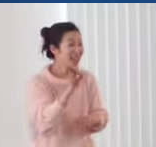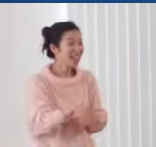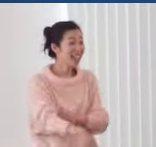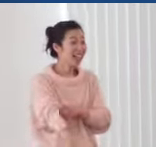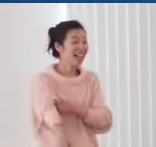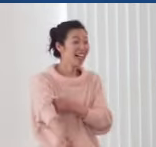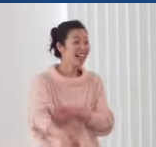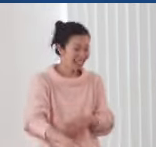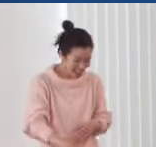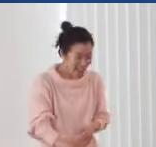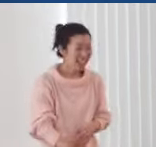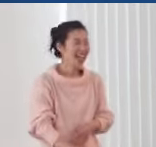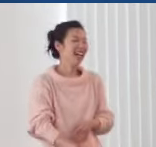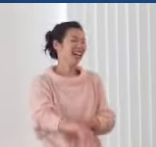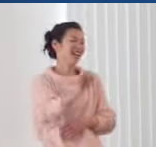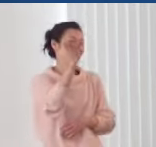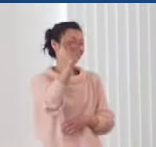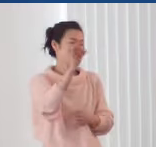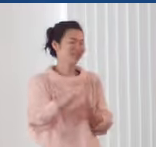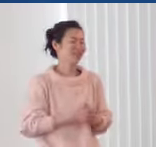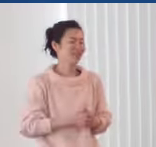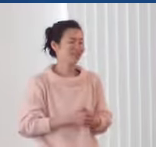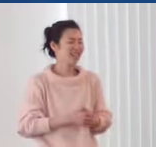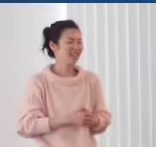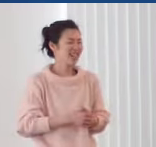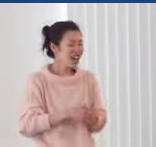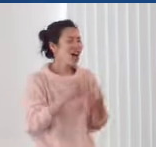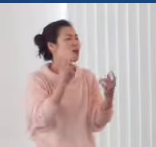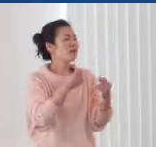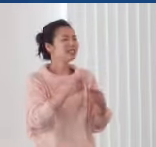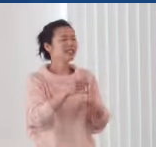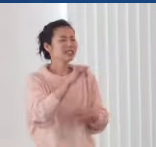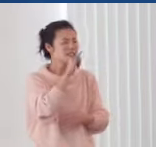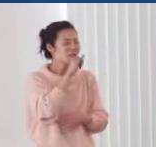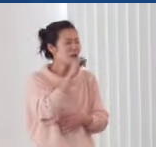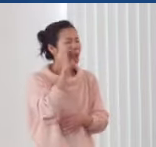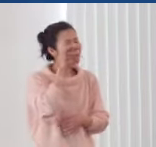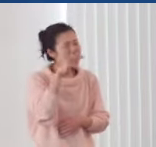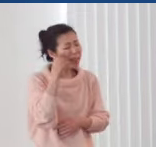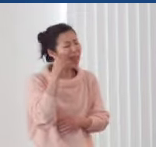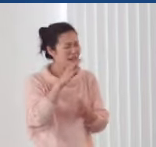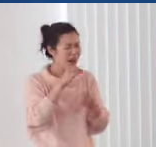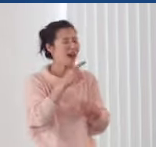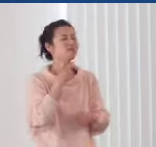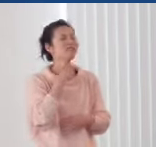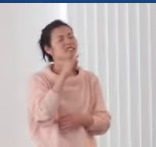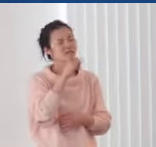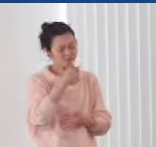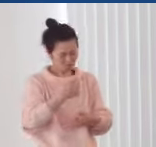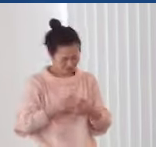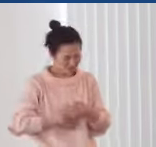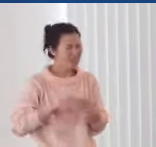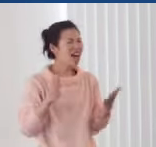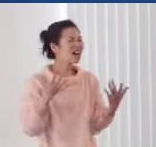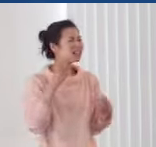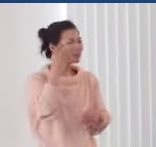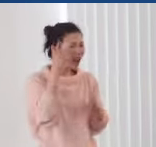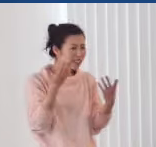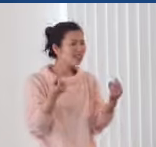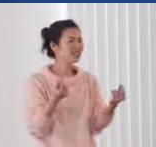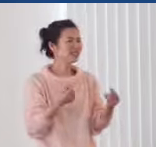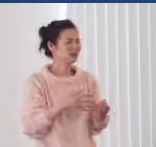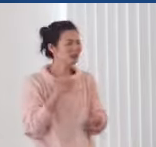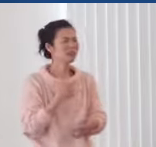人悪意はないですけどね、かかっていることに気がつかないですね、ということがありますので、ぜひ気をつけていただきたいと思います